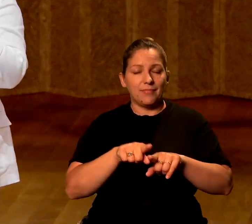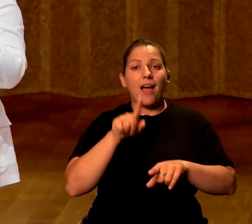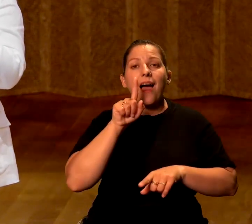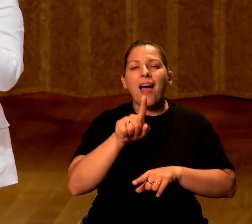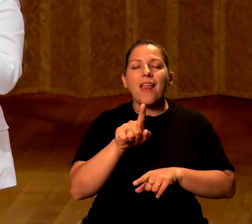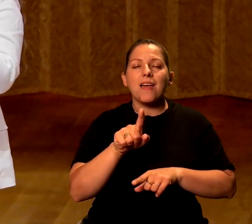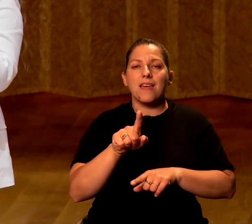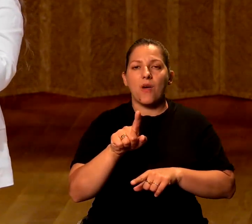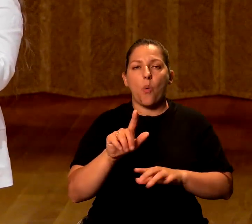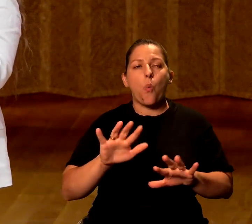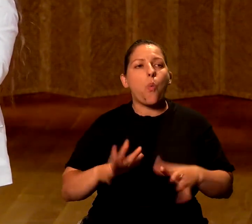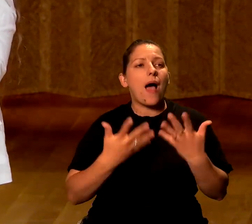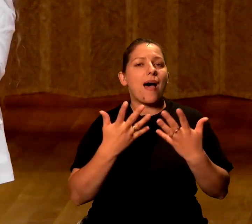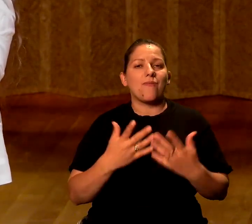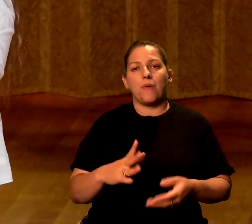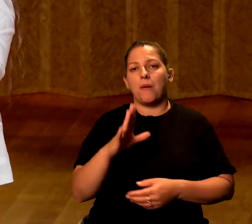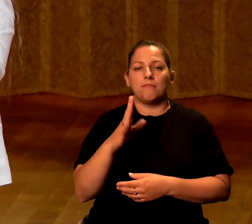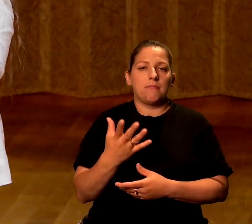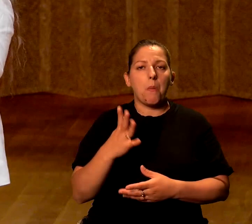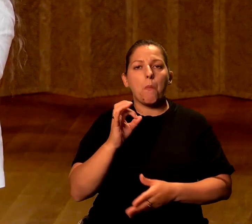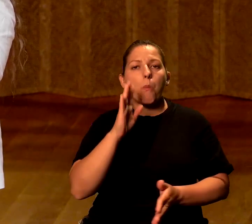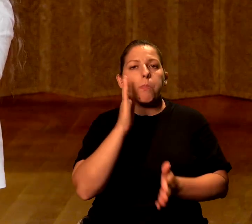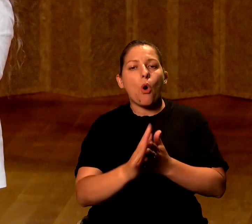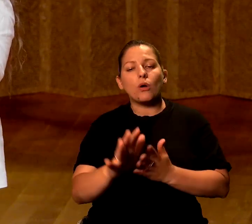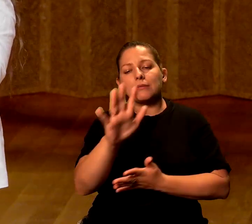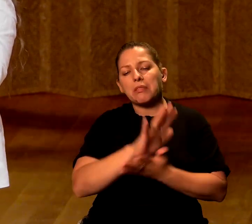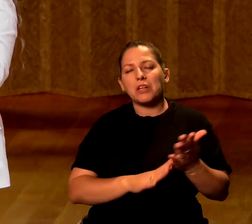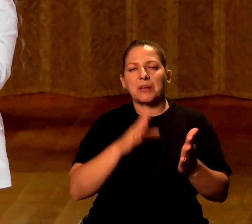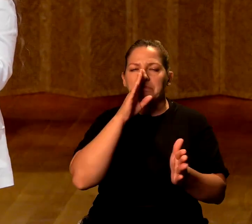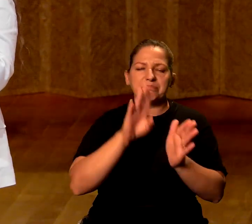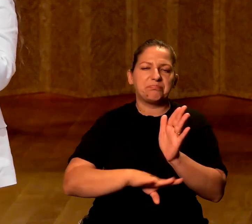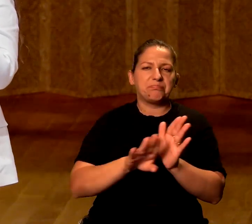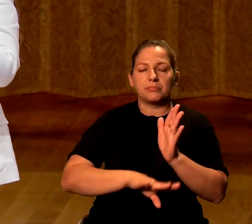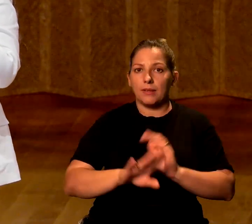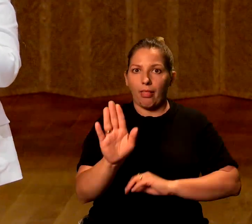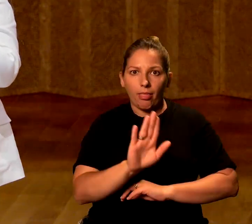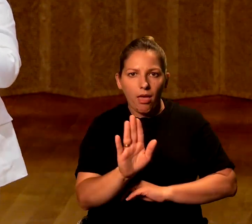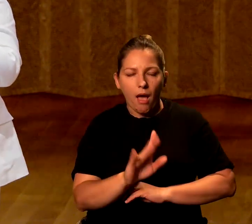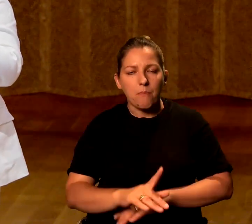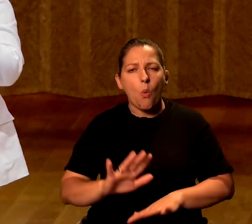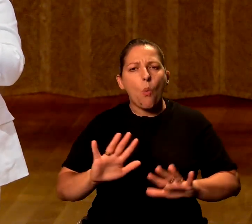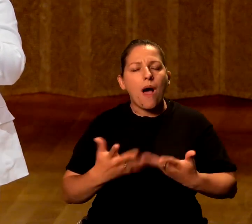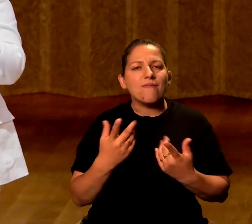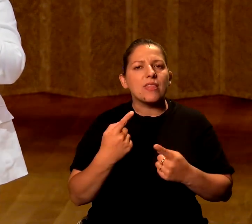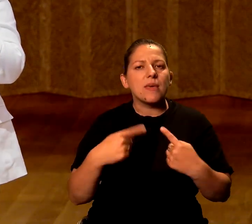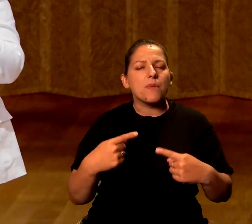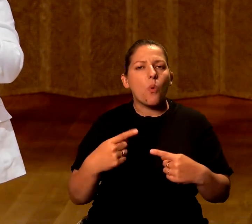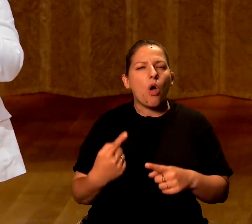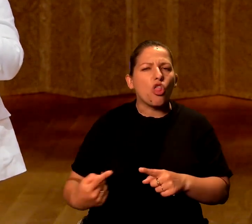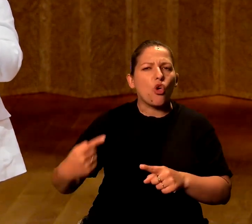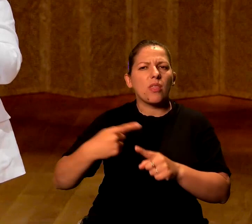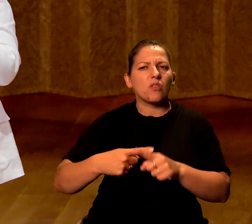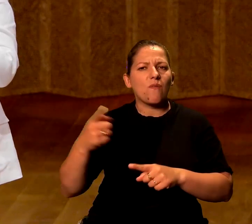nie łatwy, ponieważ proste treści i banalne, ale łatwy, aby nie obciążał